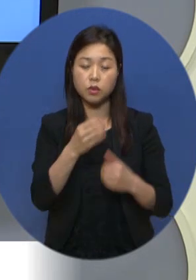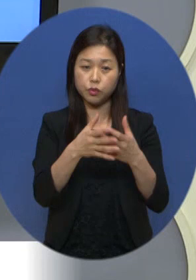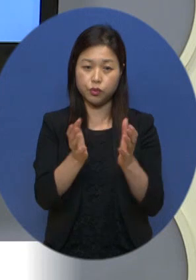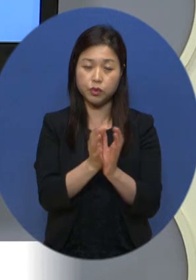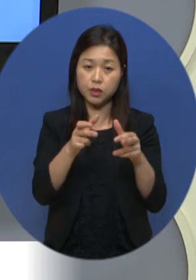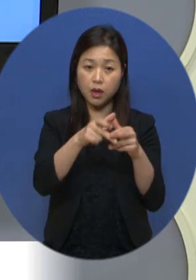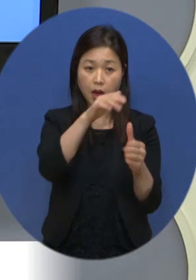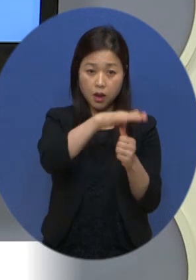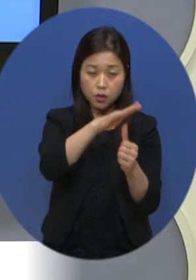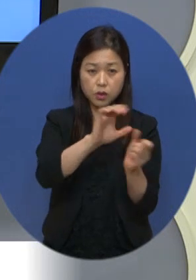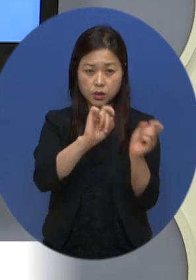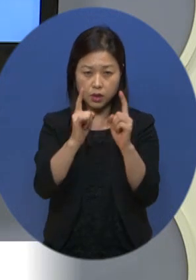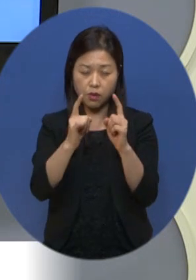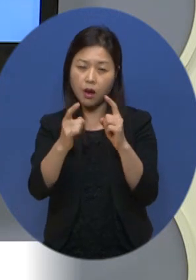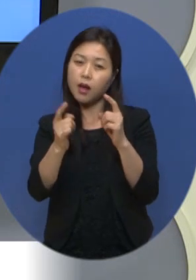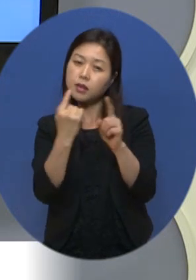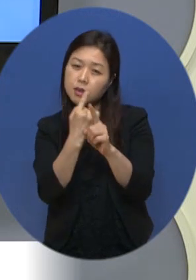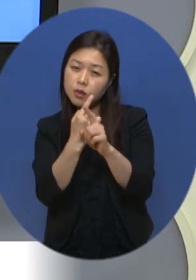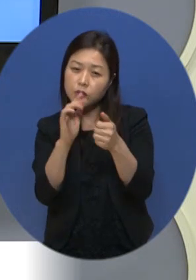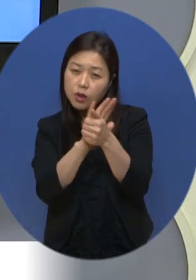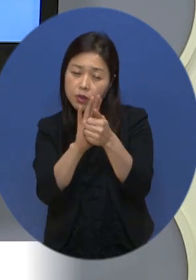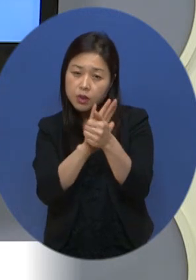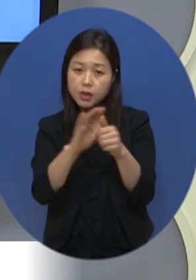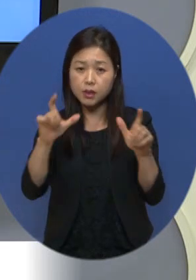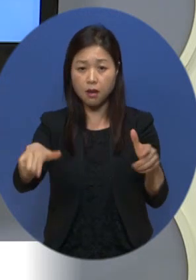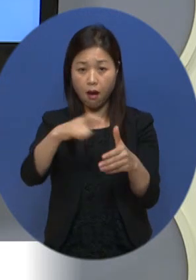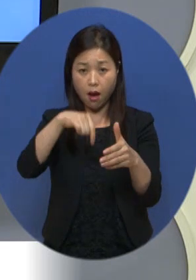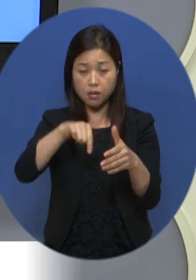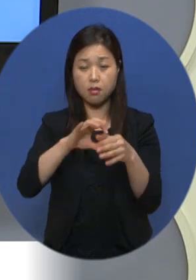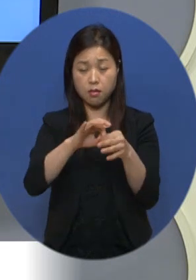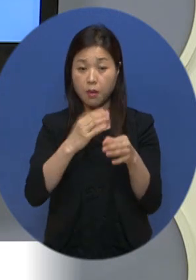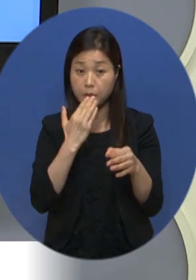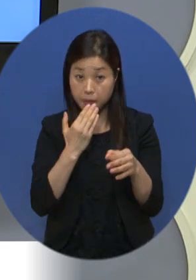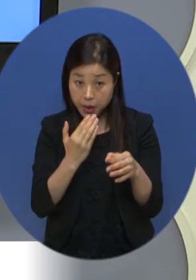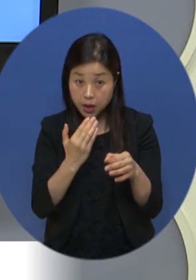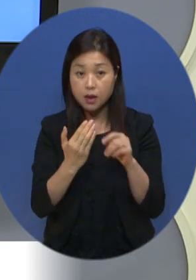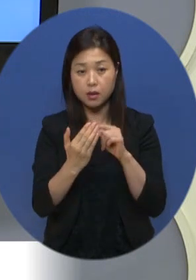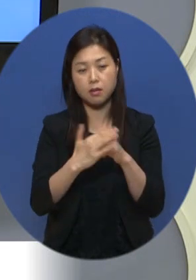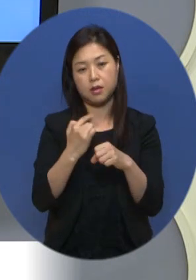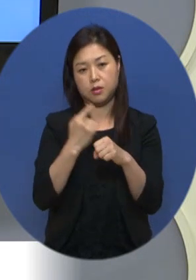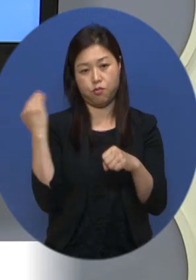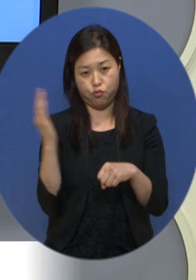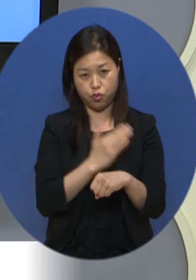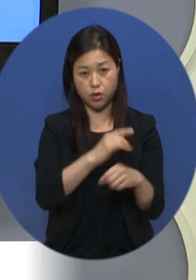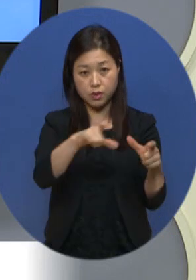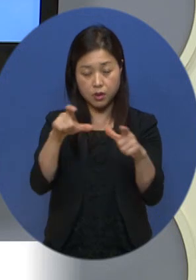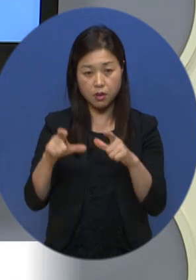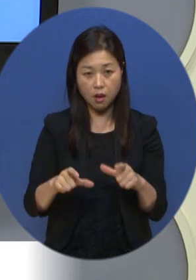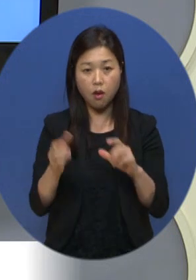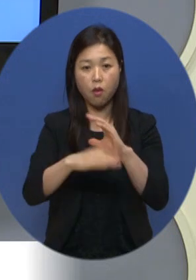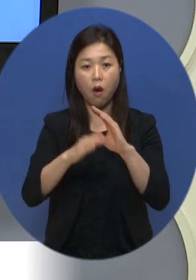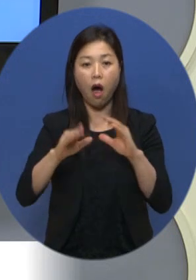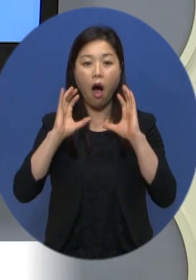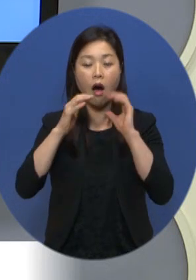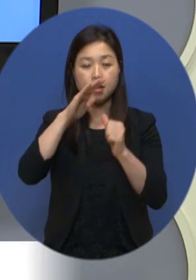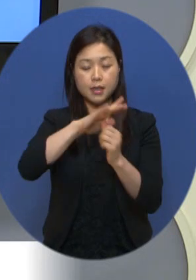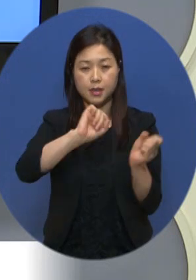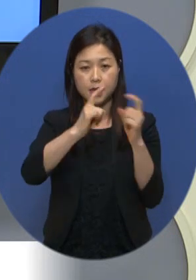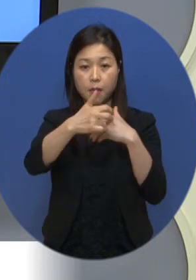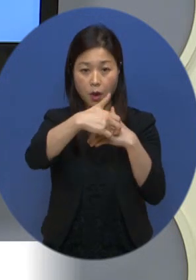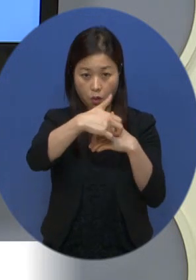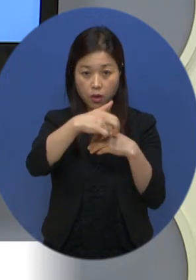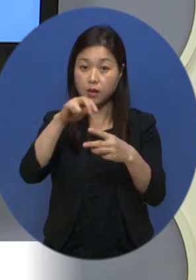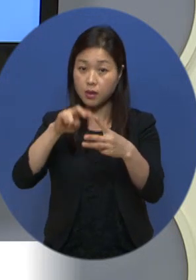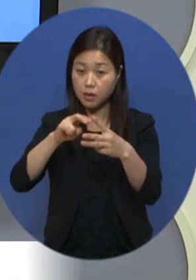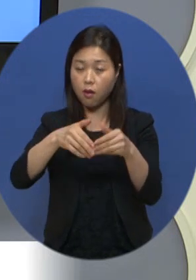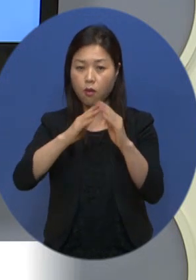장애아동이 재활 치료 서비스를 거주 지역에서 받을 수 있도록 지난해 부터 권역별 00 어린이 재활병원 센터